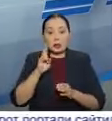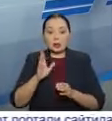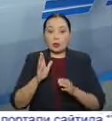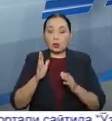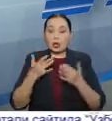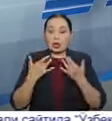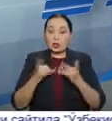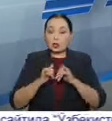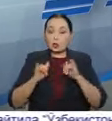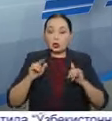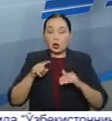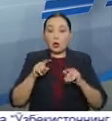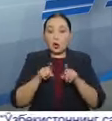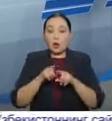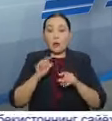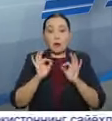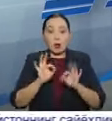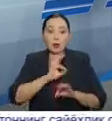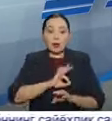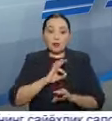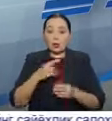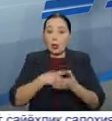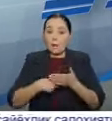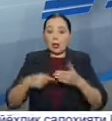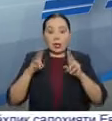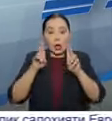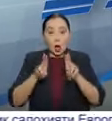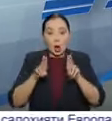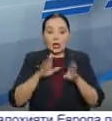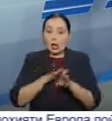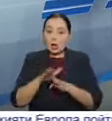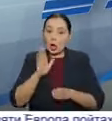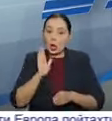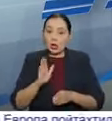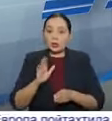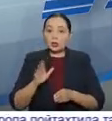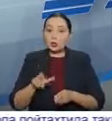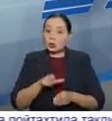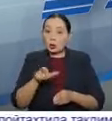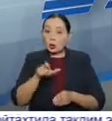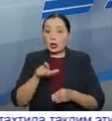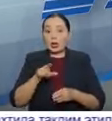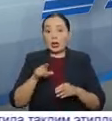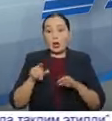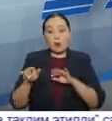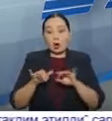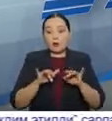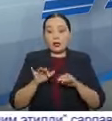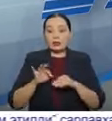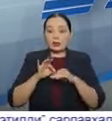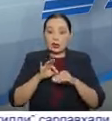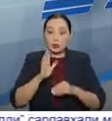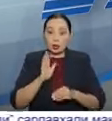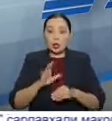oshiradi. Mazkur quvvat manbalaridan foydalanishda belgilangan qoidalarga rioya qilish bo'yicha joylarda profilaktik tadbirlar tashkil